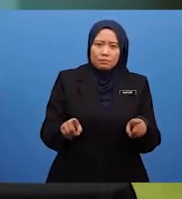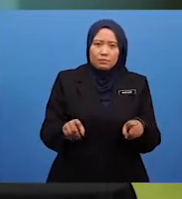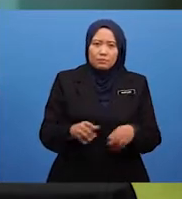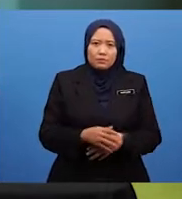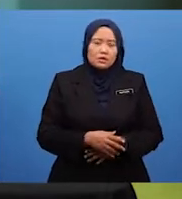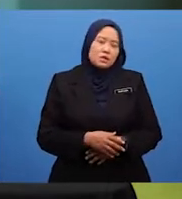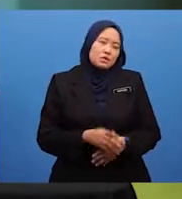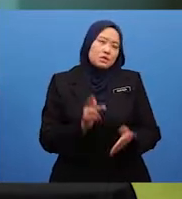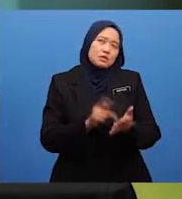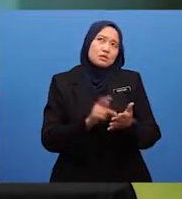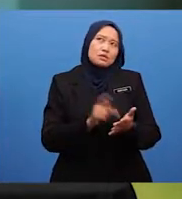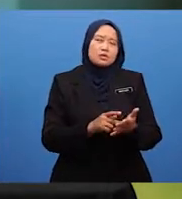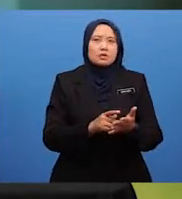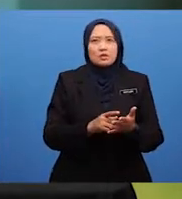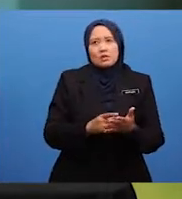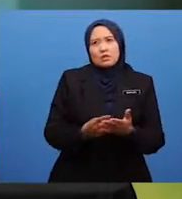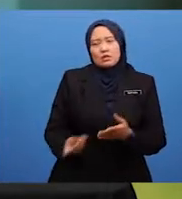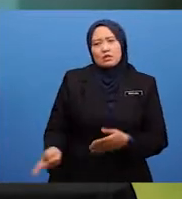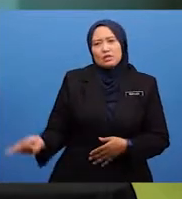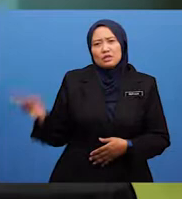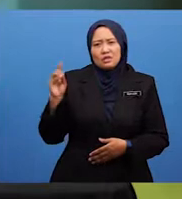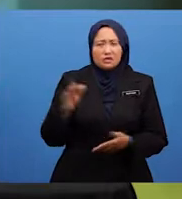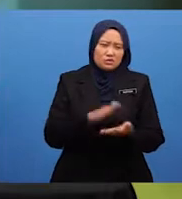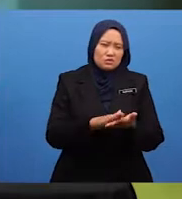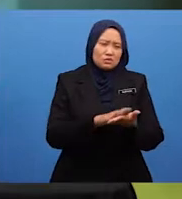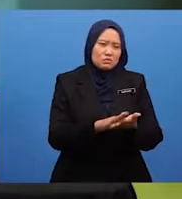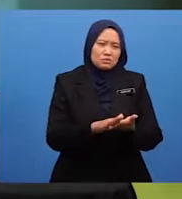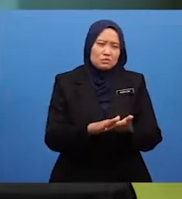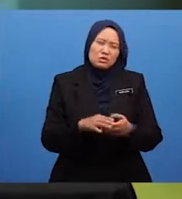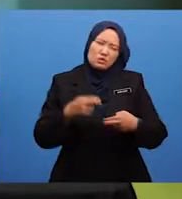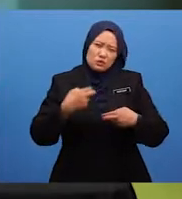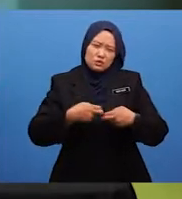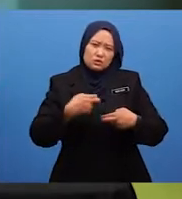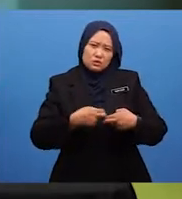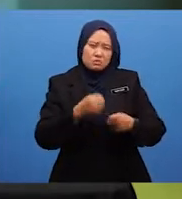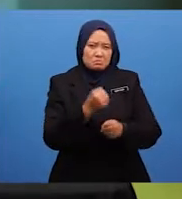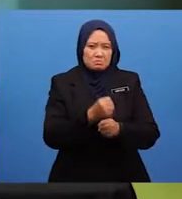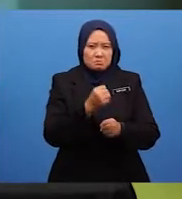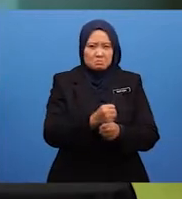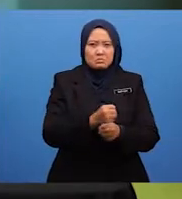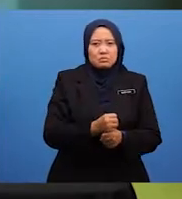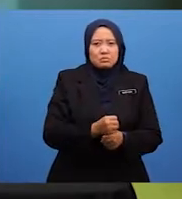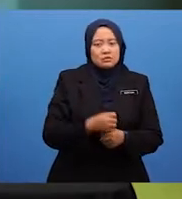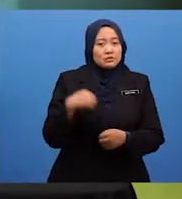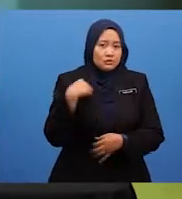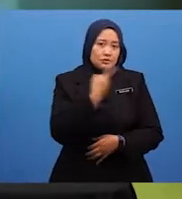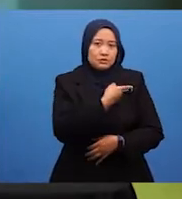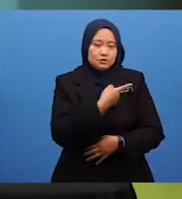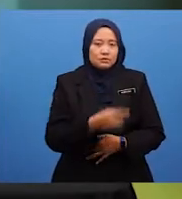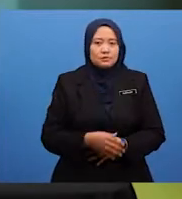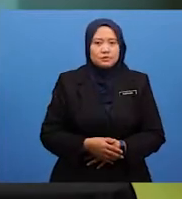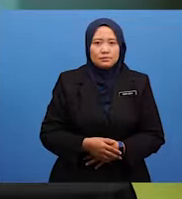cikgu rasa daya geseran ini macam menyukarkan kerja cikgu. Kamu rasa begitu?